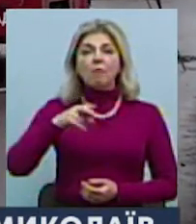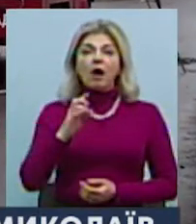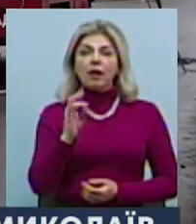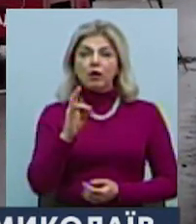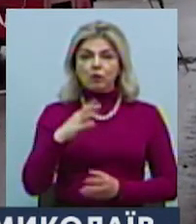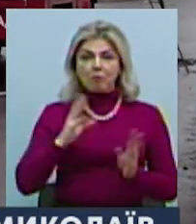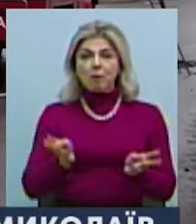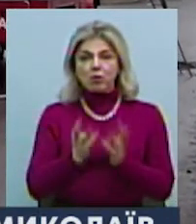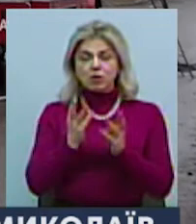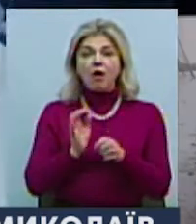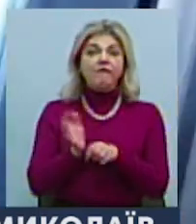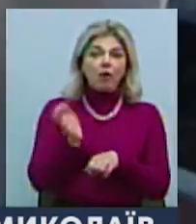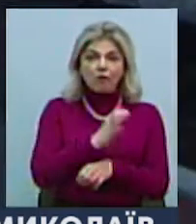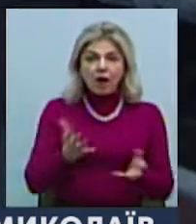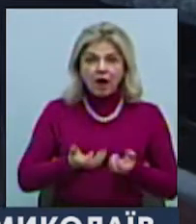Евакуювали 20 людей.